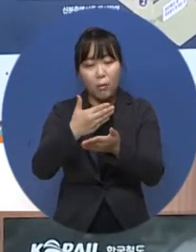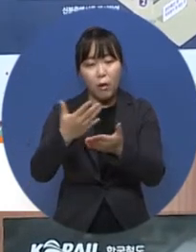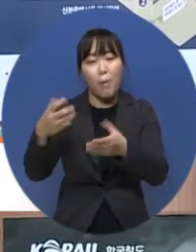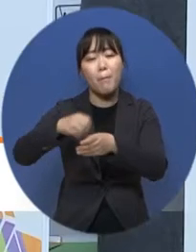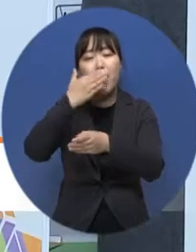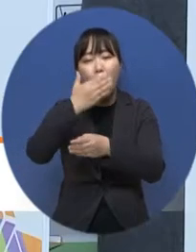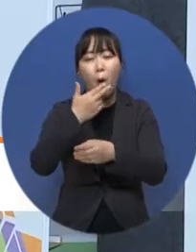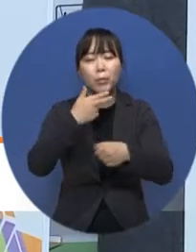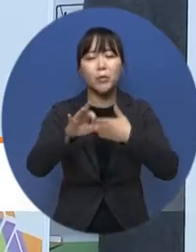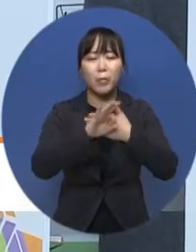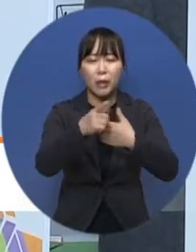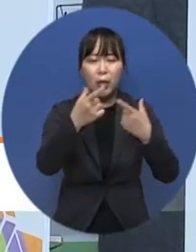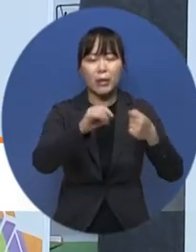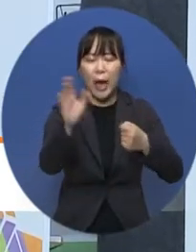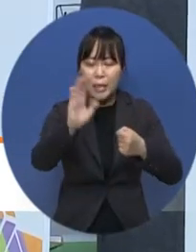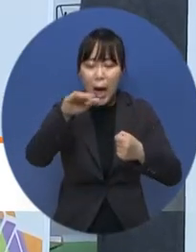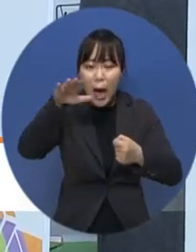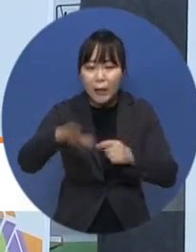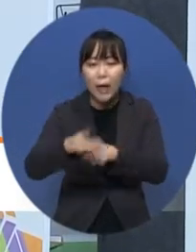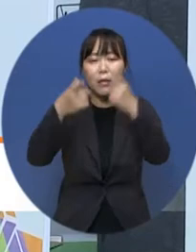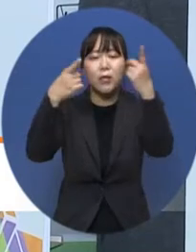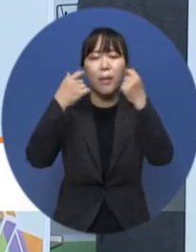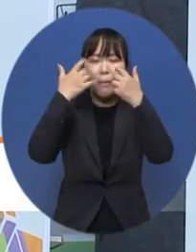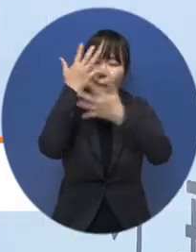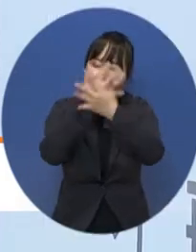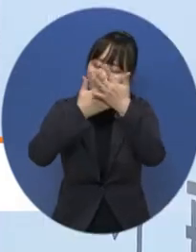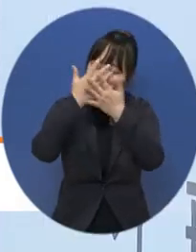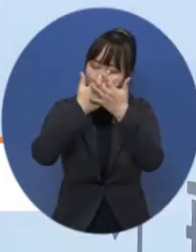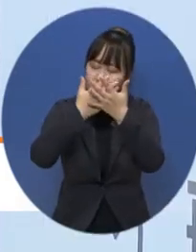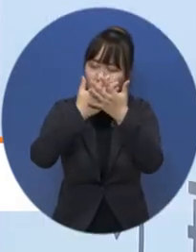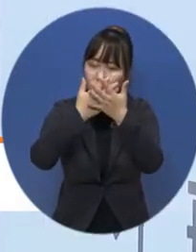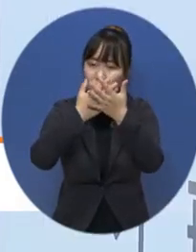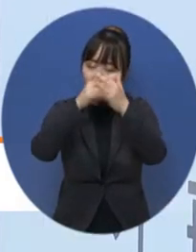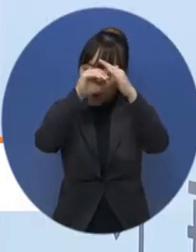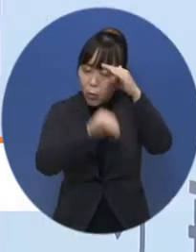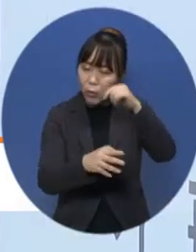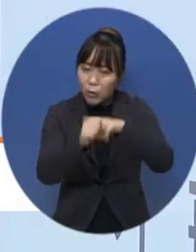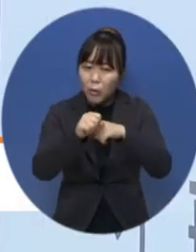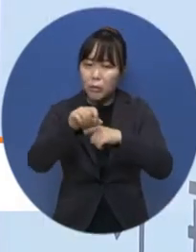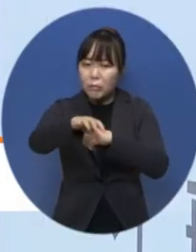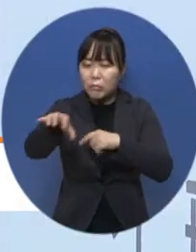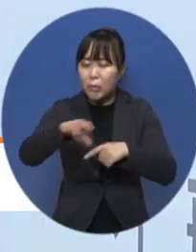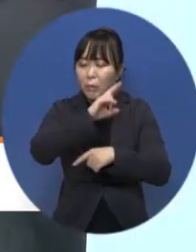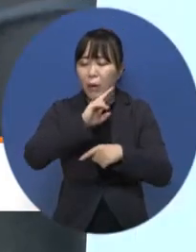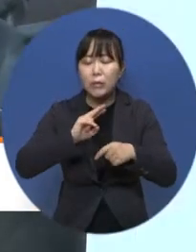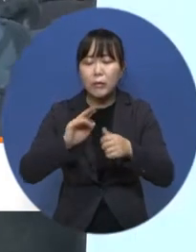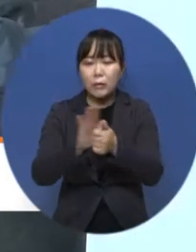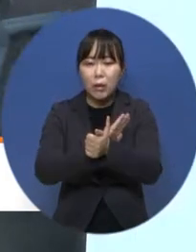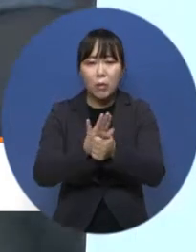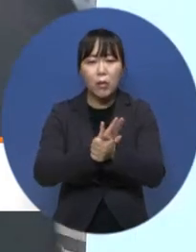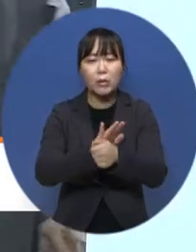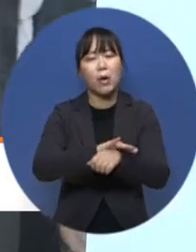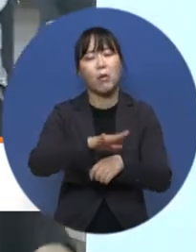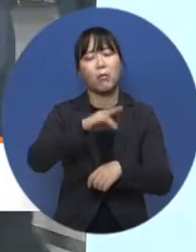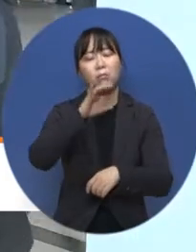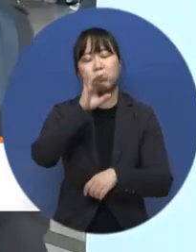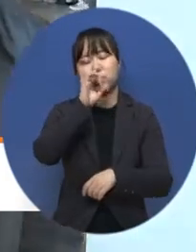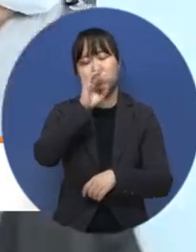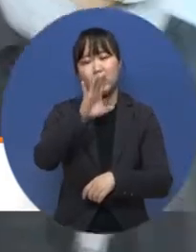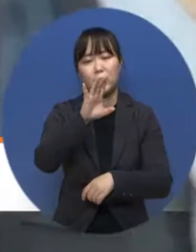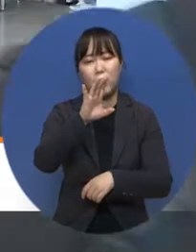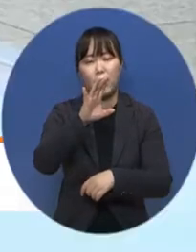없는 경우에는 그러하지 아니하다 등의 명확하지 않은 조항으로 현장에서 편의 제공이 제대로 이뤄지지 않는